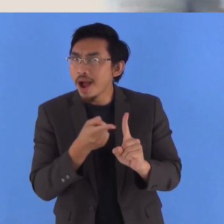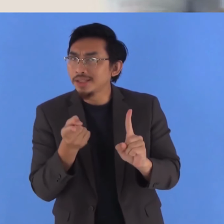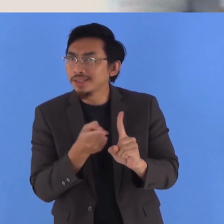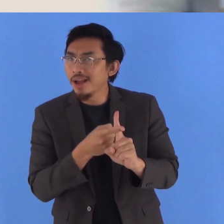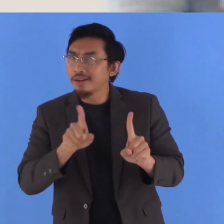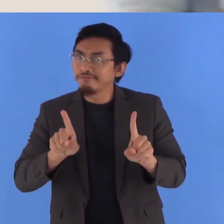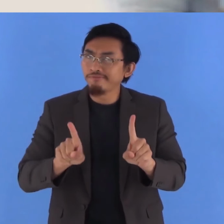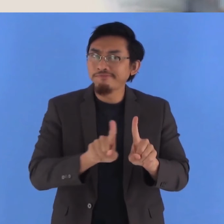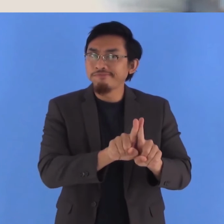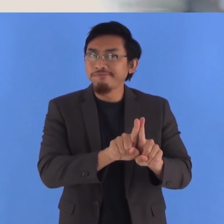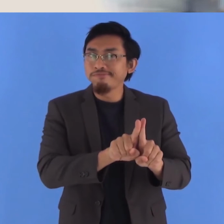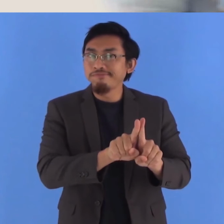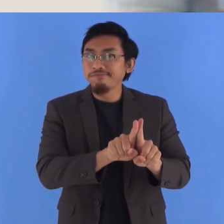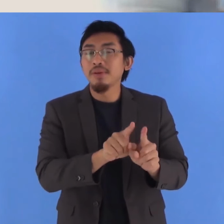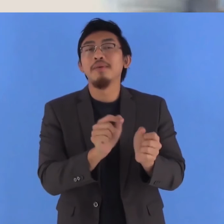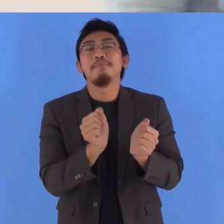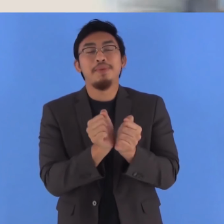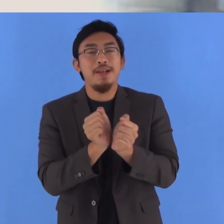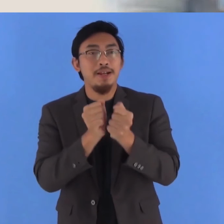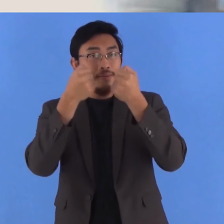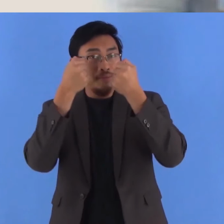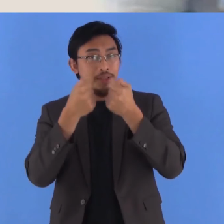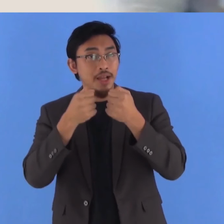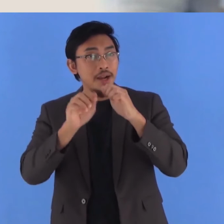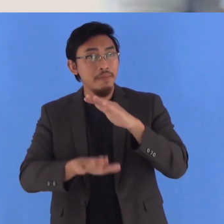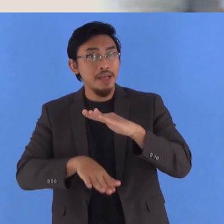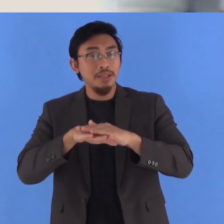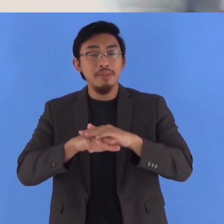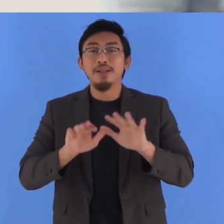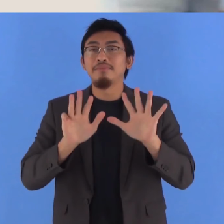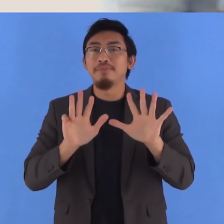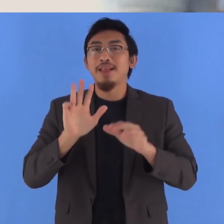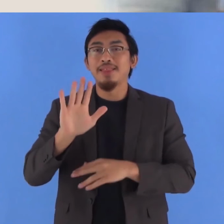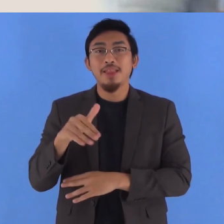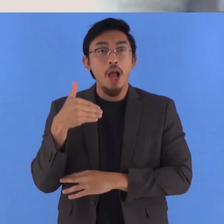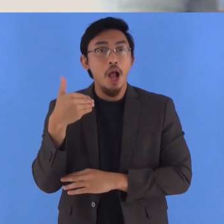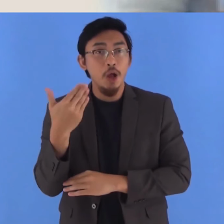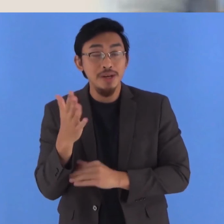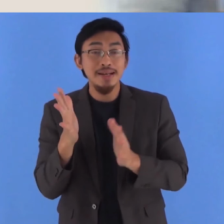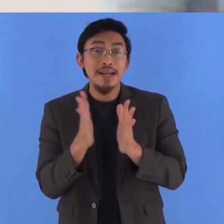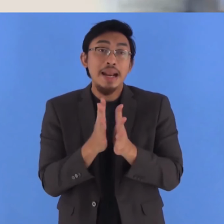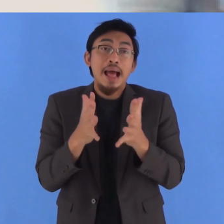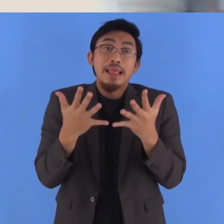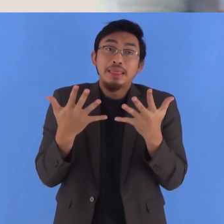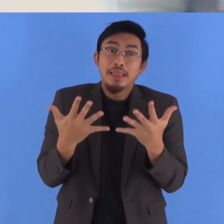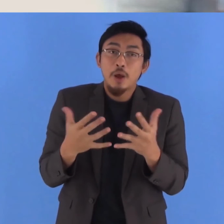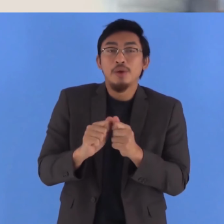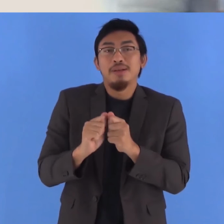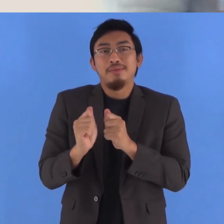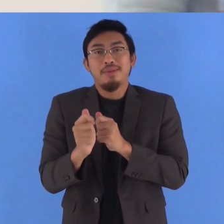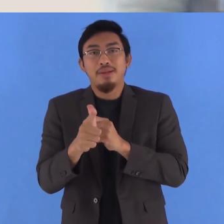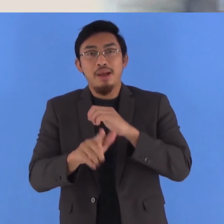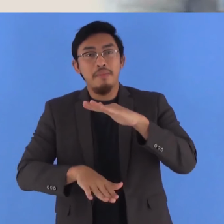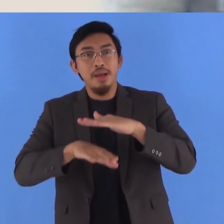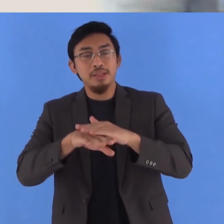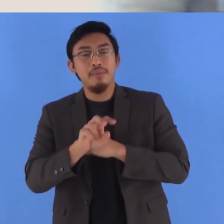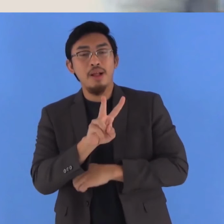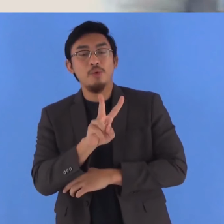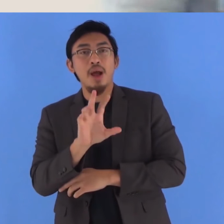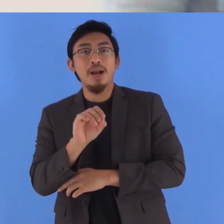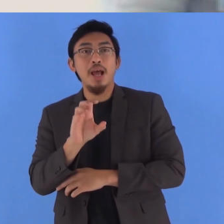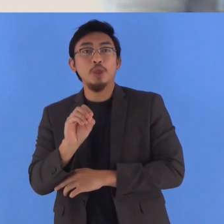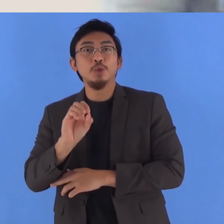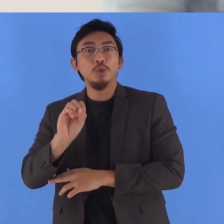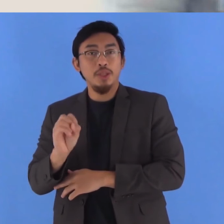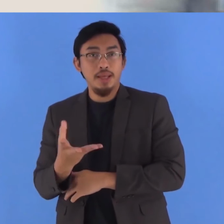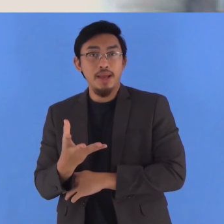memaksa perkawinan dengan pidana penjara paling lama 9 tahun dan atau pidana denda paling